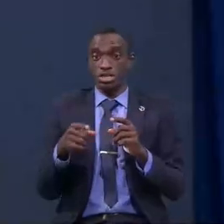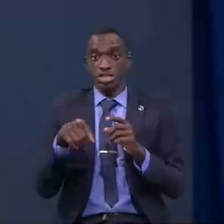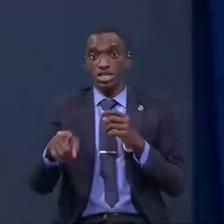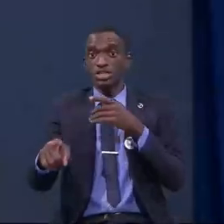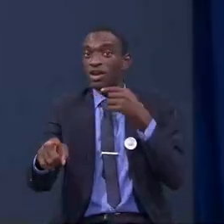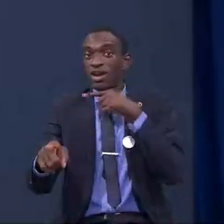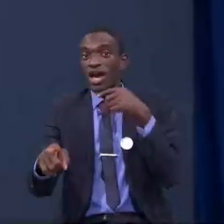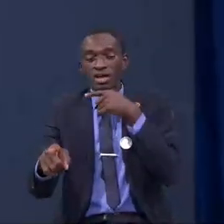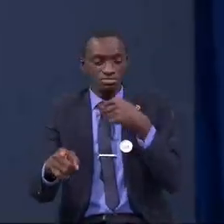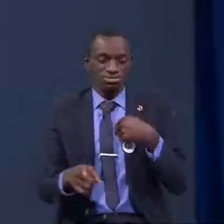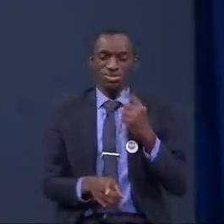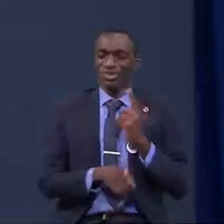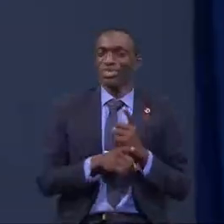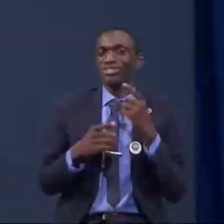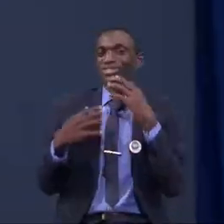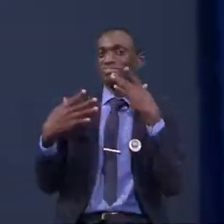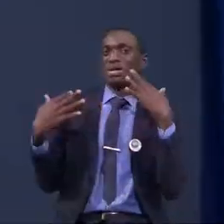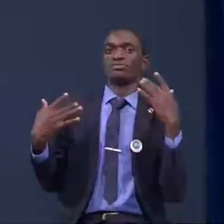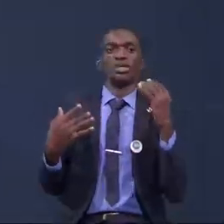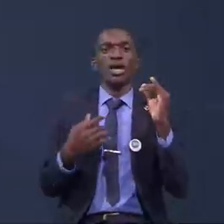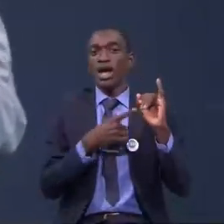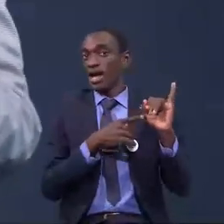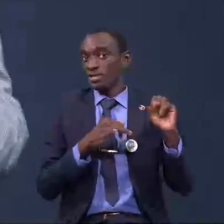Quand ils mentent, je souris.